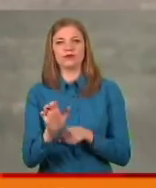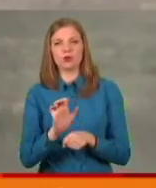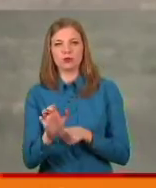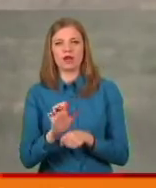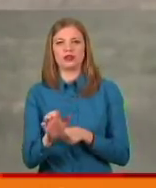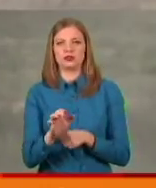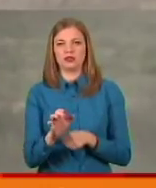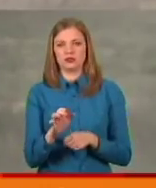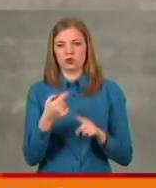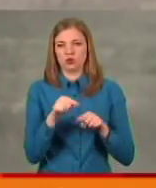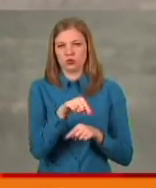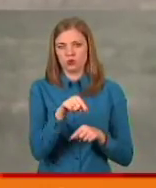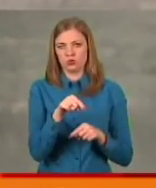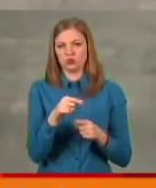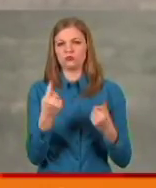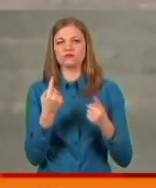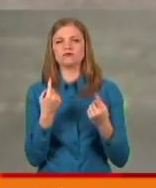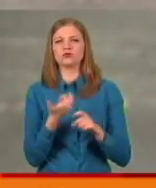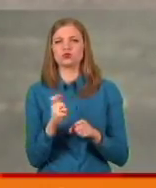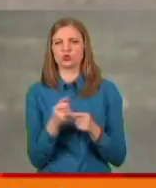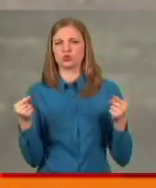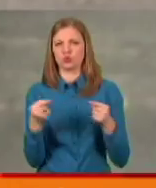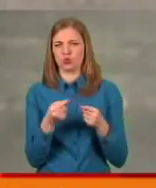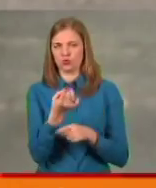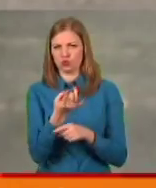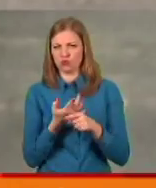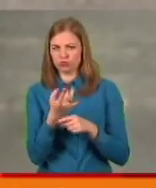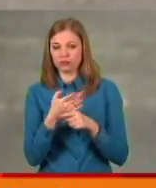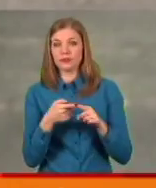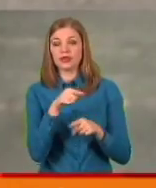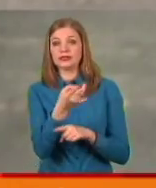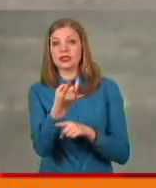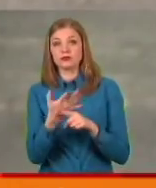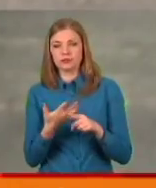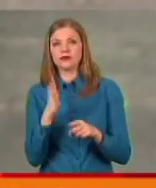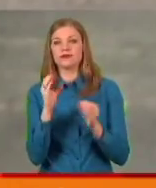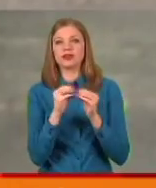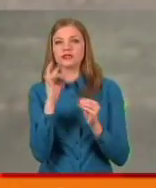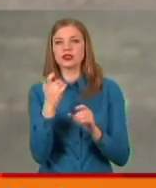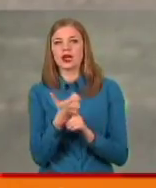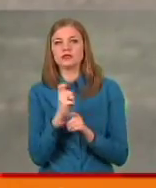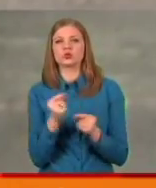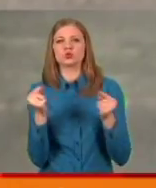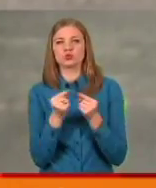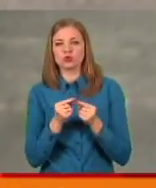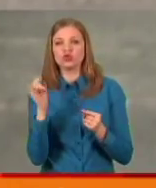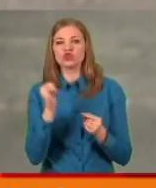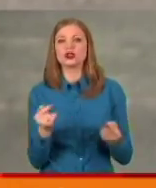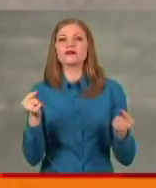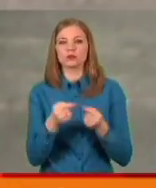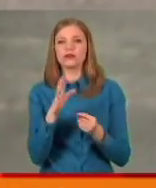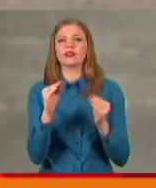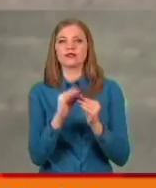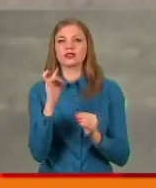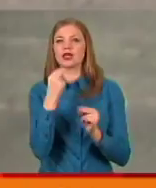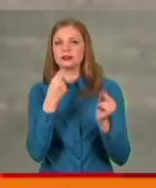виробляти цю високоточну зброю. Ця ракета «Вільха» в 10 разів точніша і, відповідно, в 10